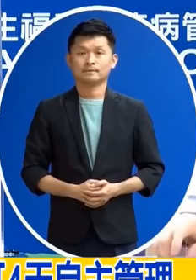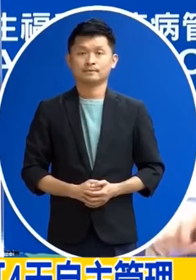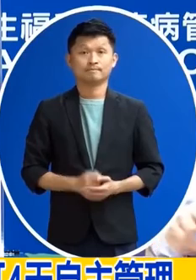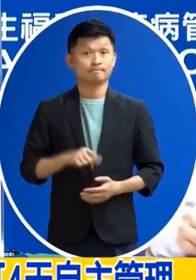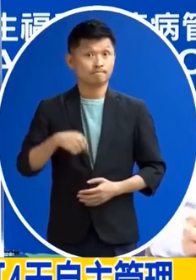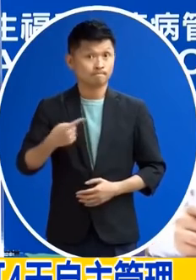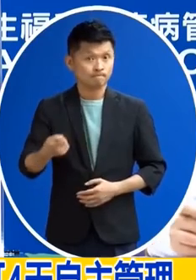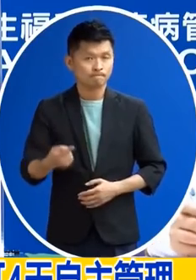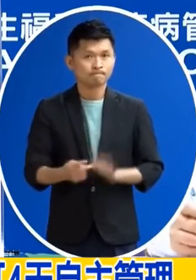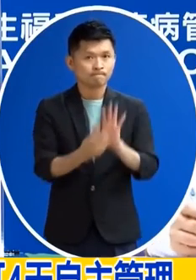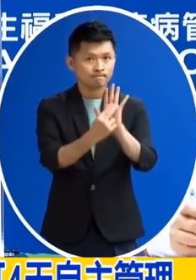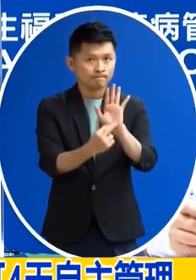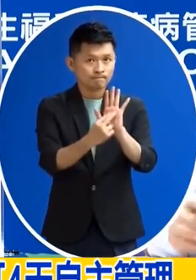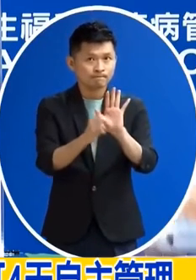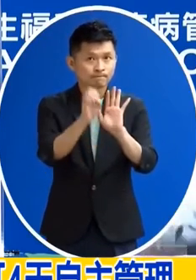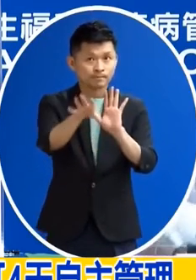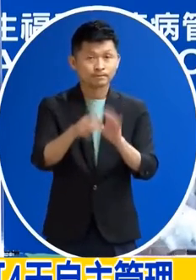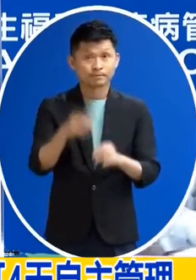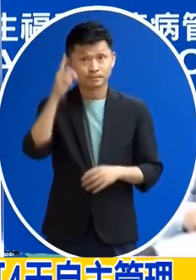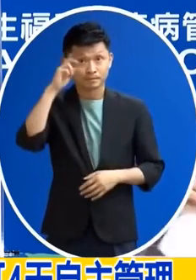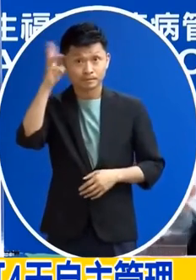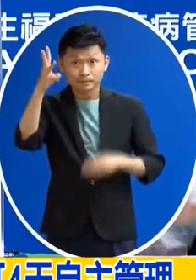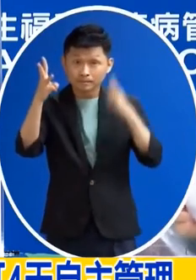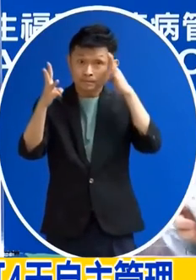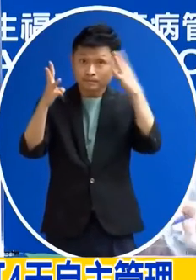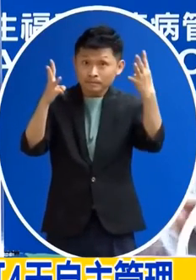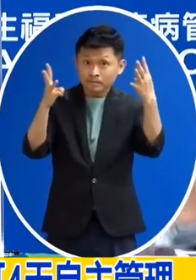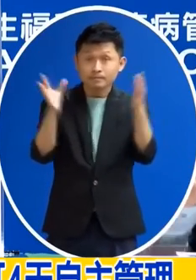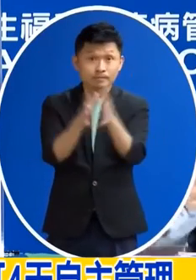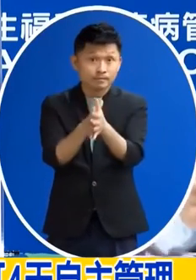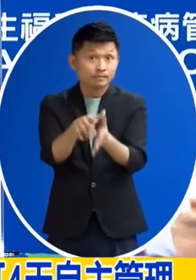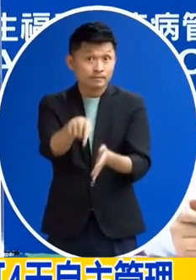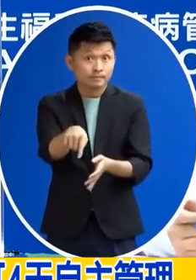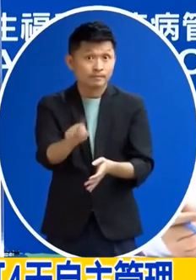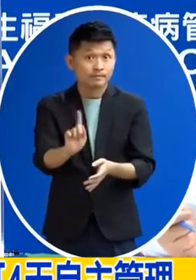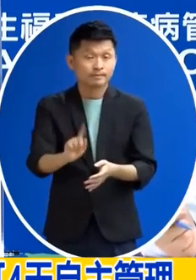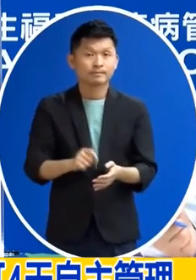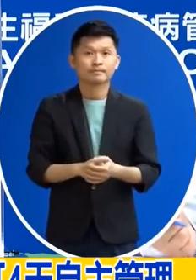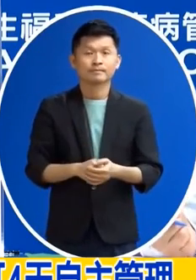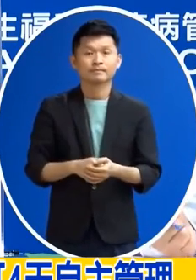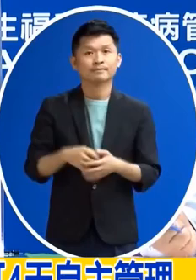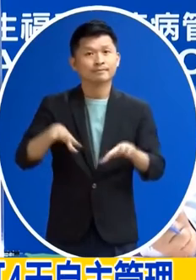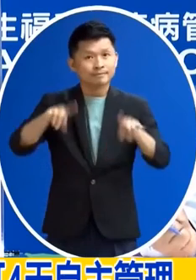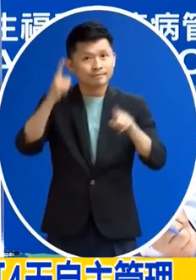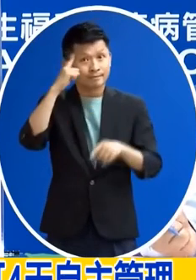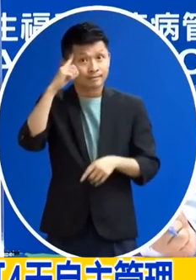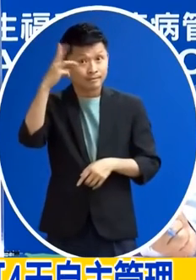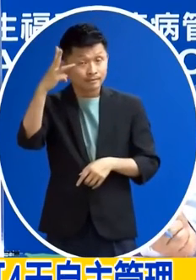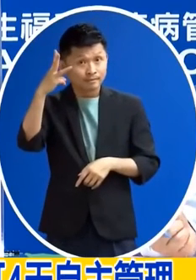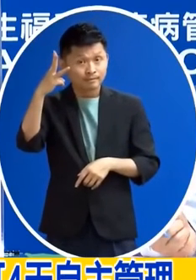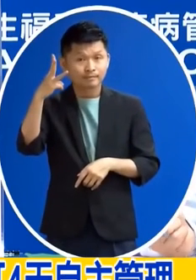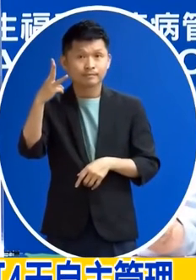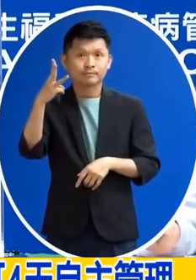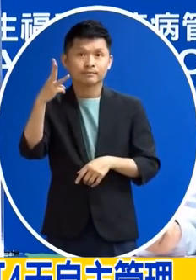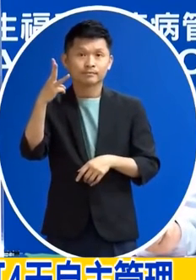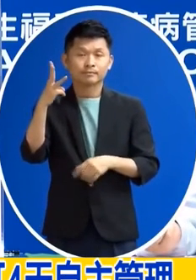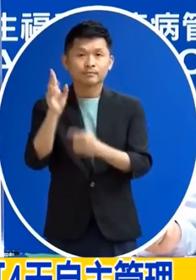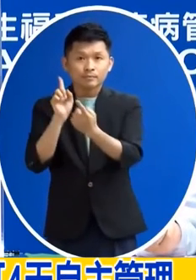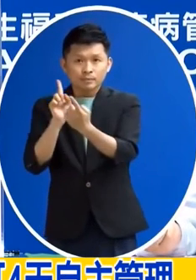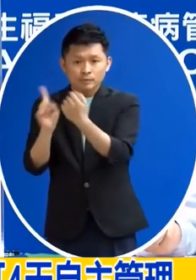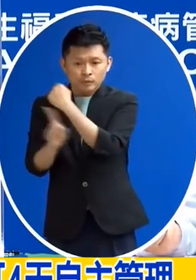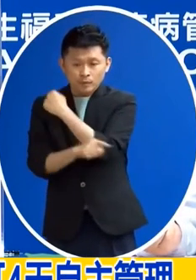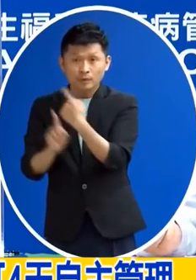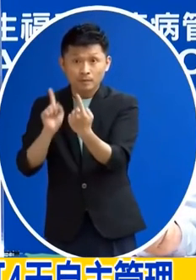那再跟大家说这个三加四等于是这个前面的三天第零天就最后的接触